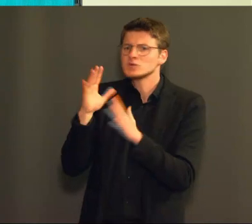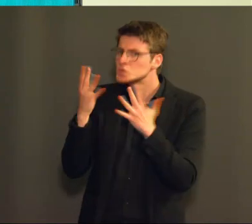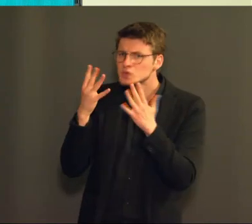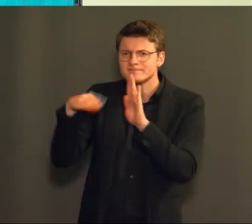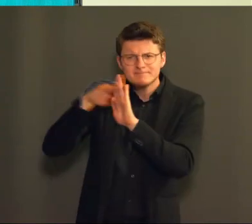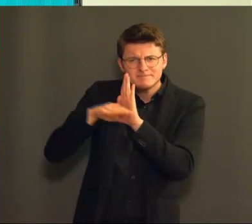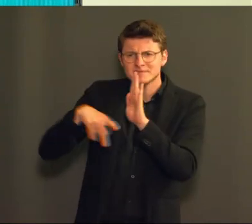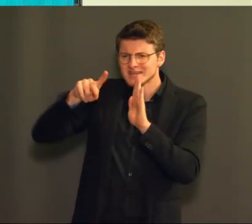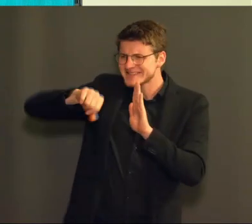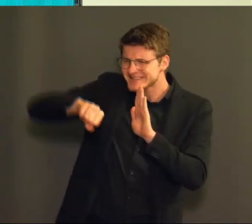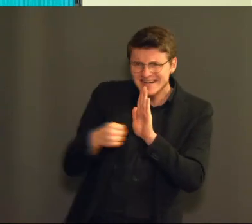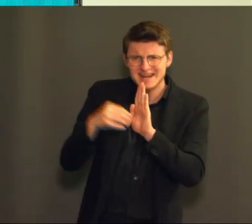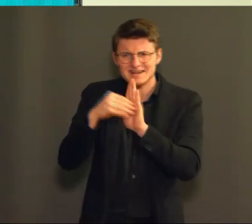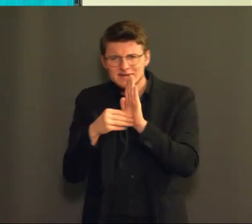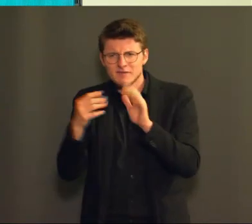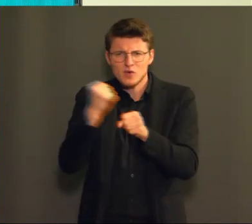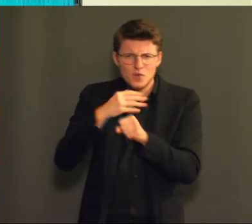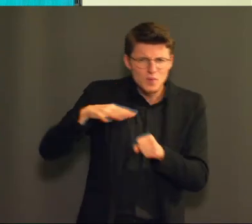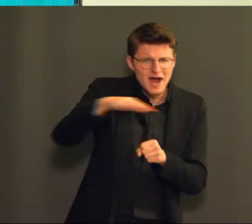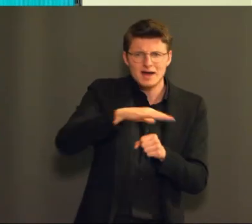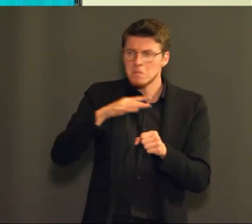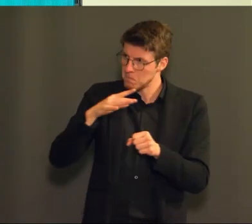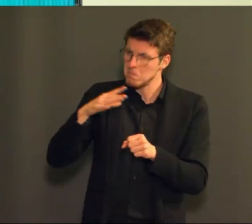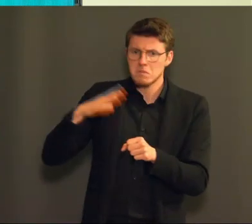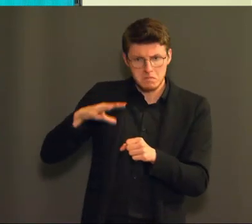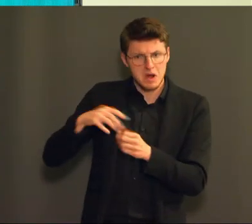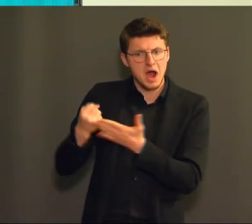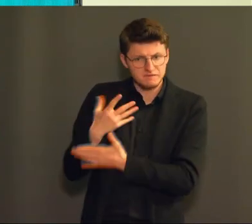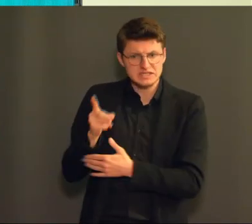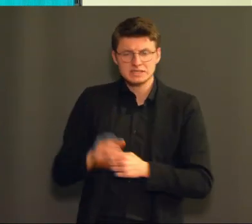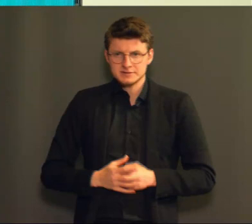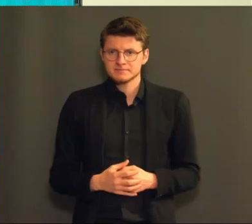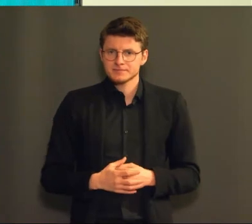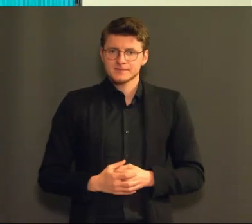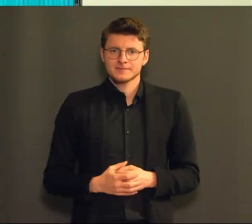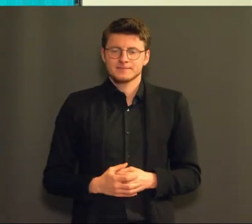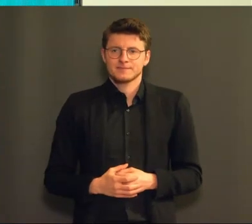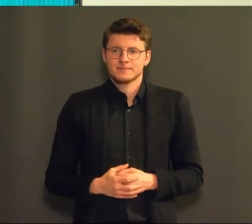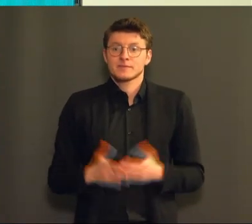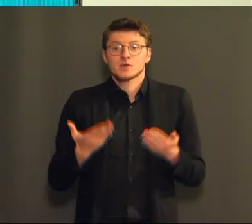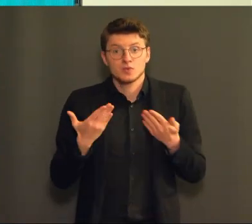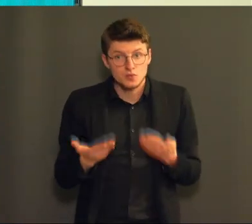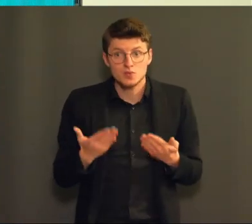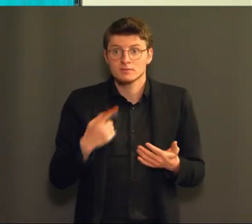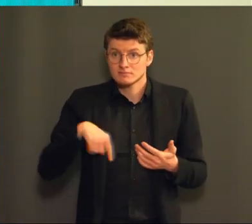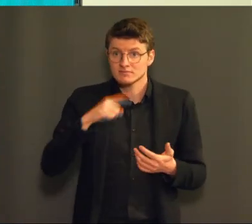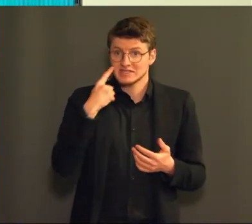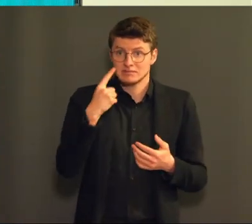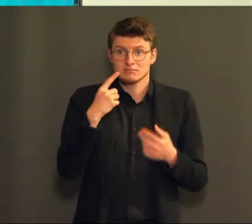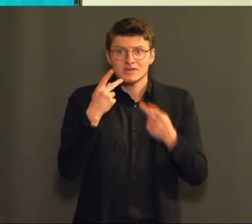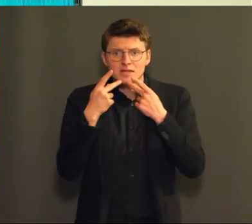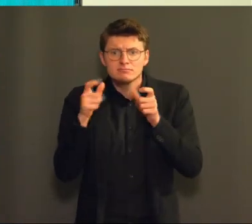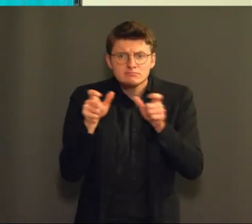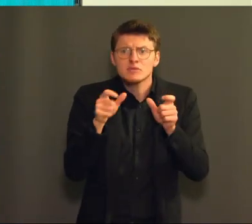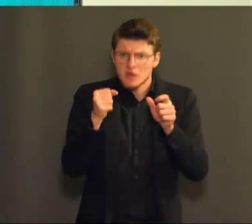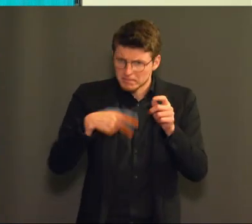dit moment blijkt dat we testing kunnen inzetten en op dit moment gebruiken we de